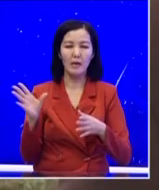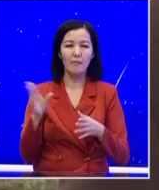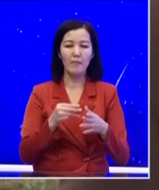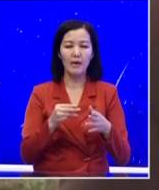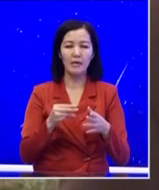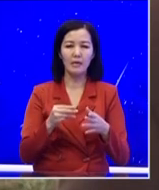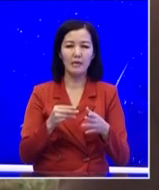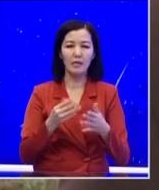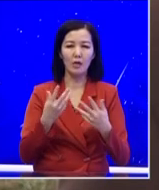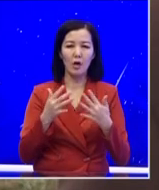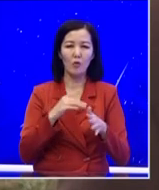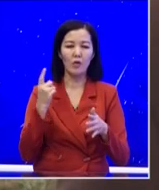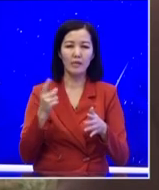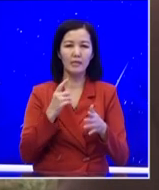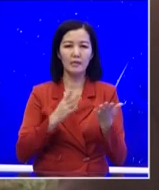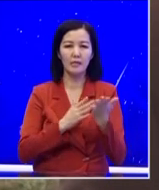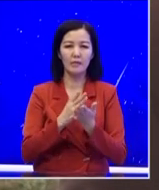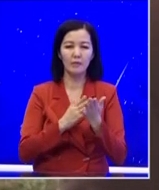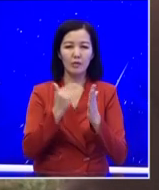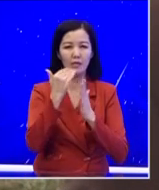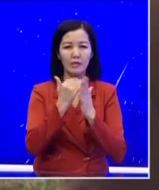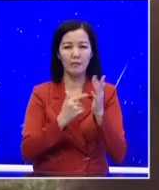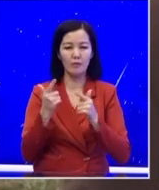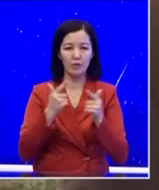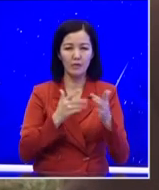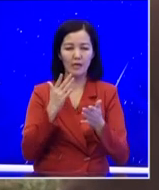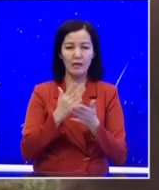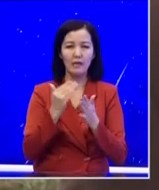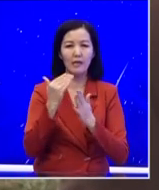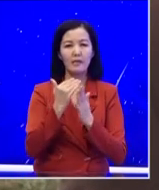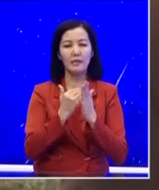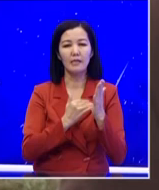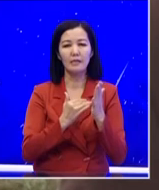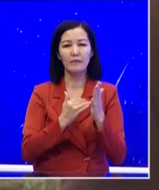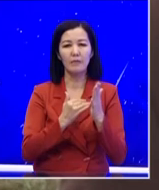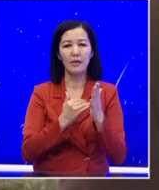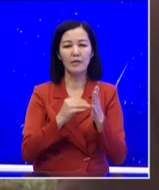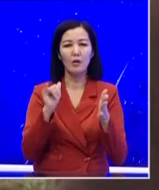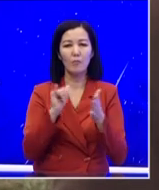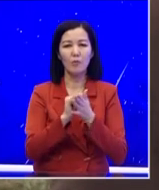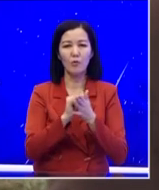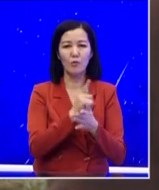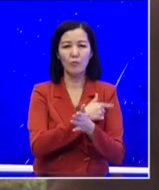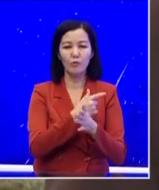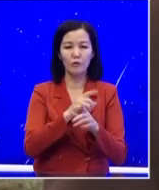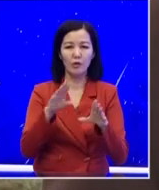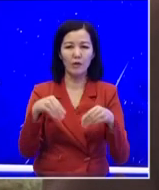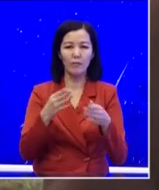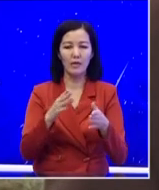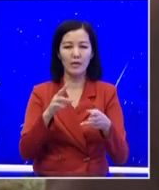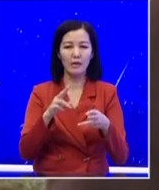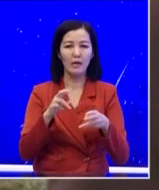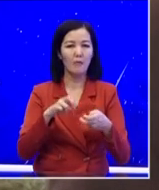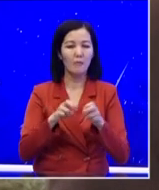шаруа қожалықтары мен ондағы қызметшілердің тізімі жасалған. Бұл тізім блокпостарға беріледі. Сондықтан алда ешқандай